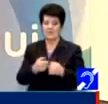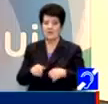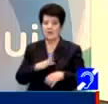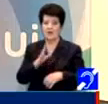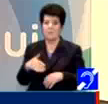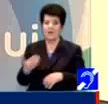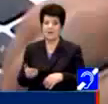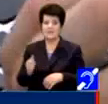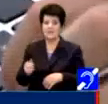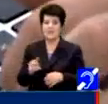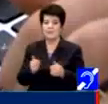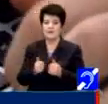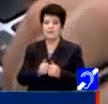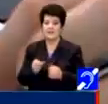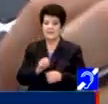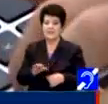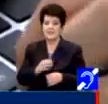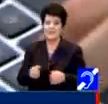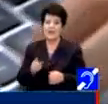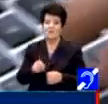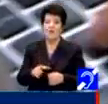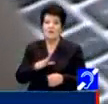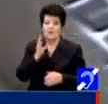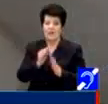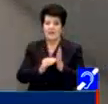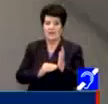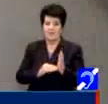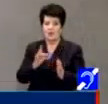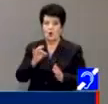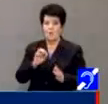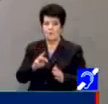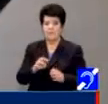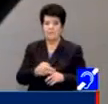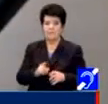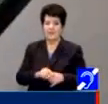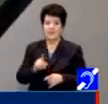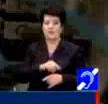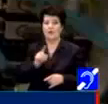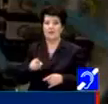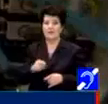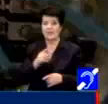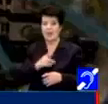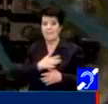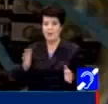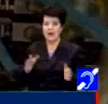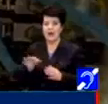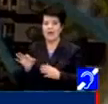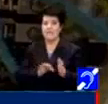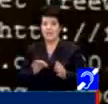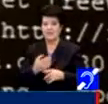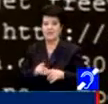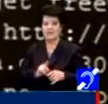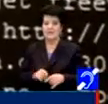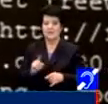din parteneriatul estic vor beneficia de o reducere a tarifelor de roaming, de o dezvoltare de bandă largă de mare viteză pentru stimularea